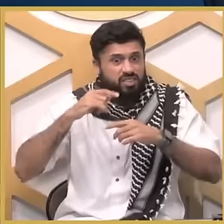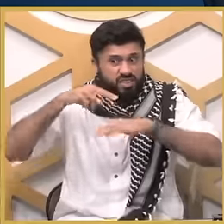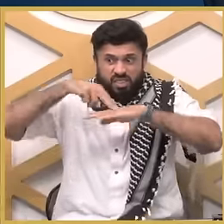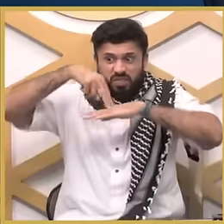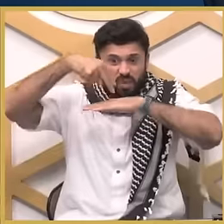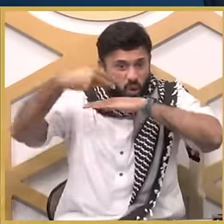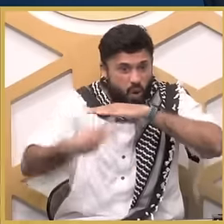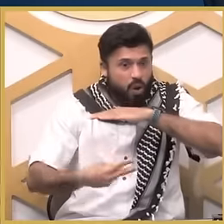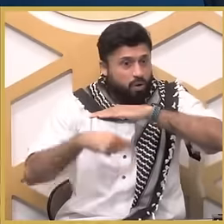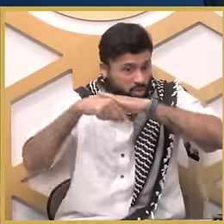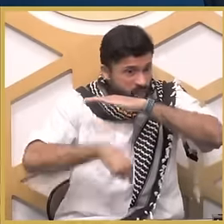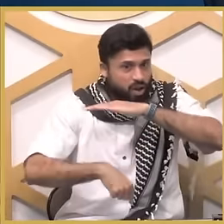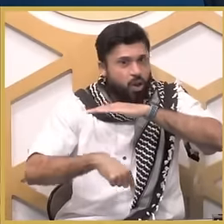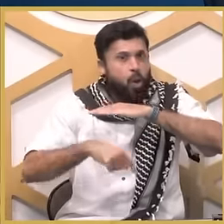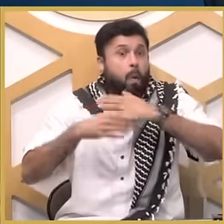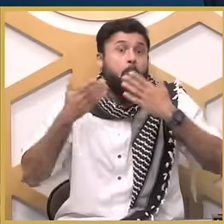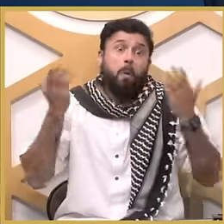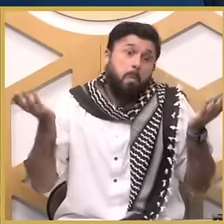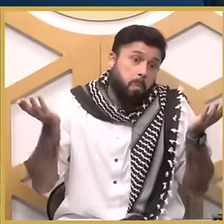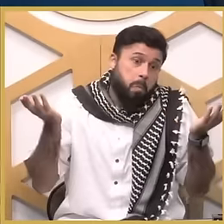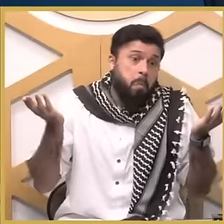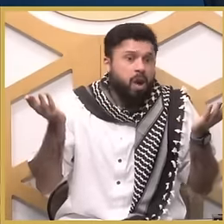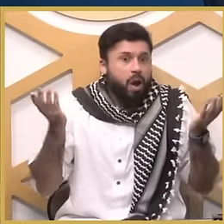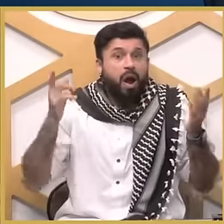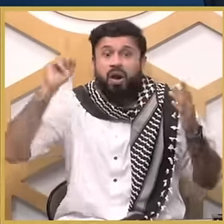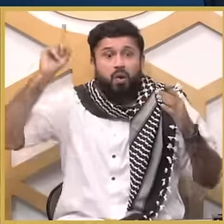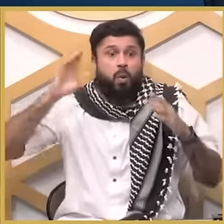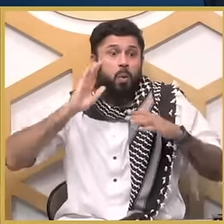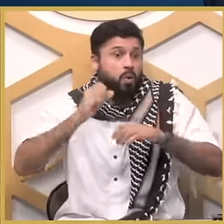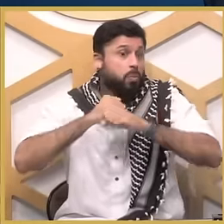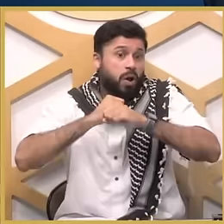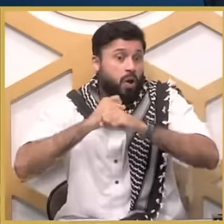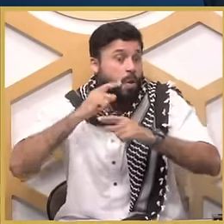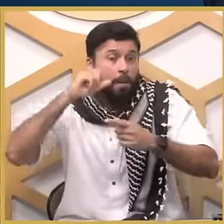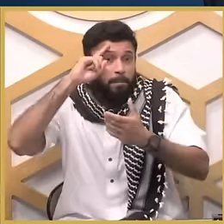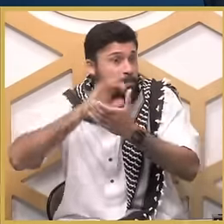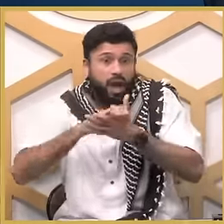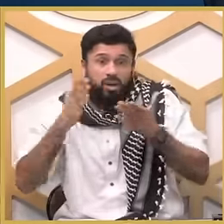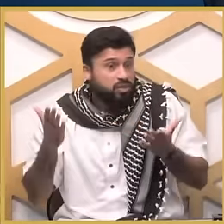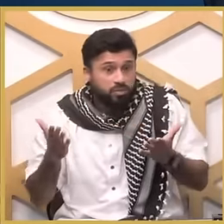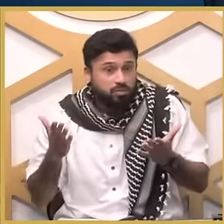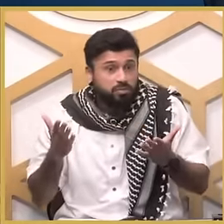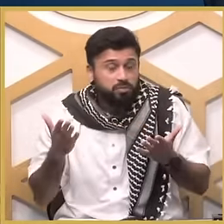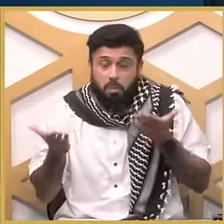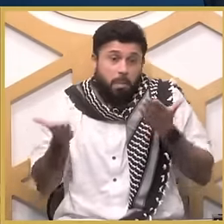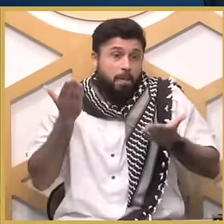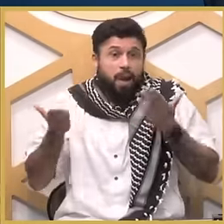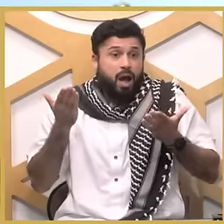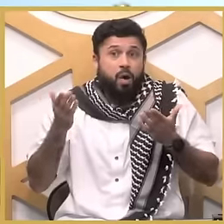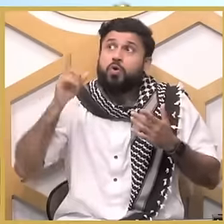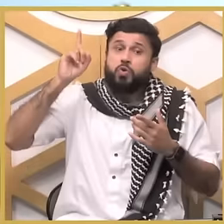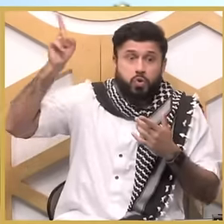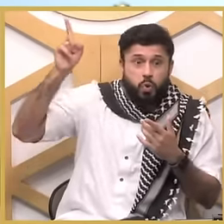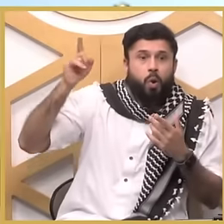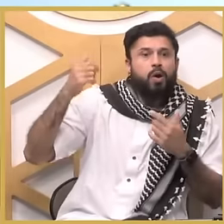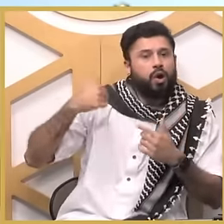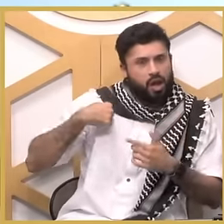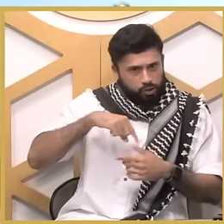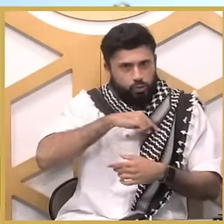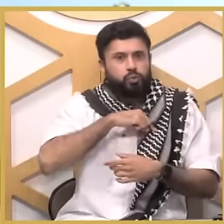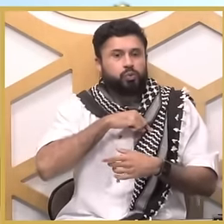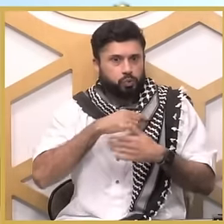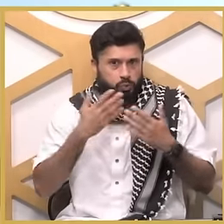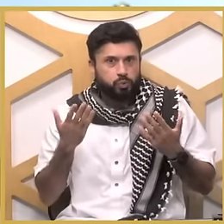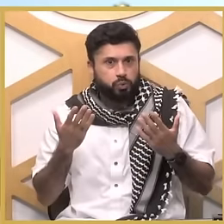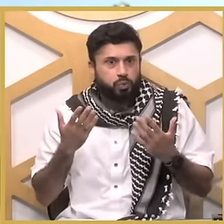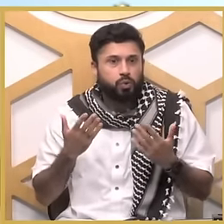subhanahu wa ta'ala allow them to pull these people out from Jahannam. May Allah subhanahu wa ta'ala protect us from being the Rabbul Alameen. أحب الصالحين ولست منهم لعلي أن أنال